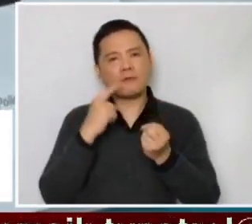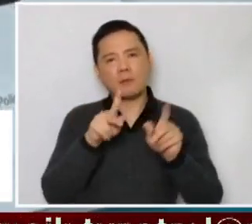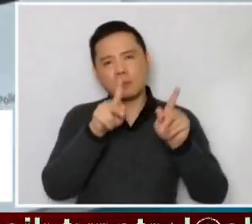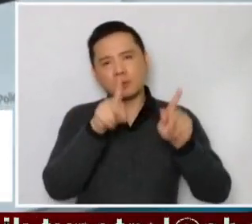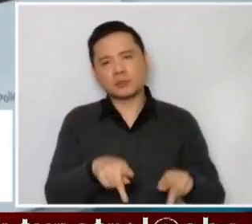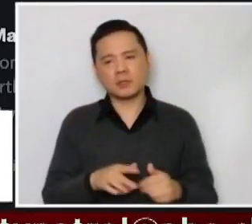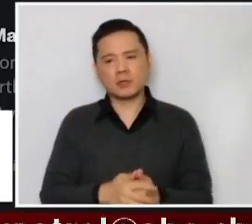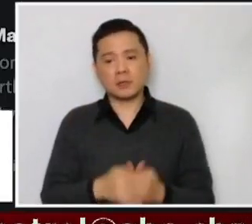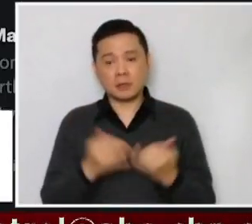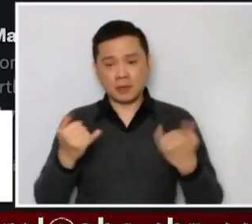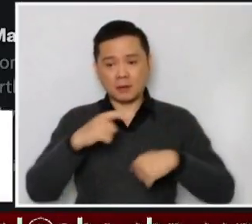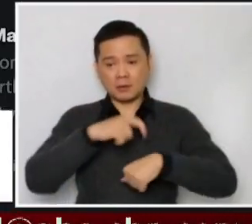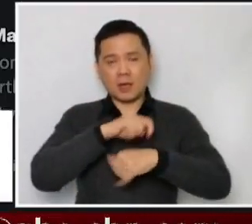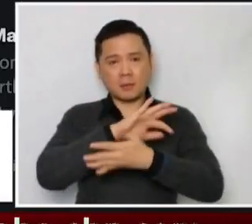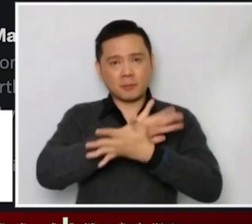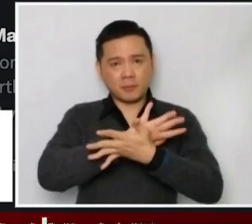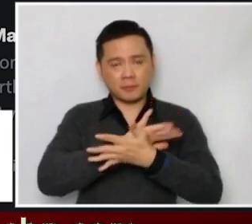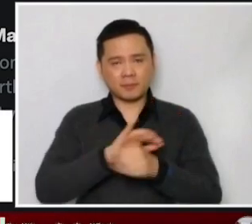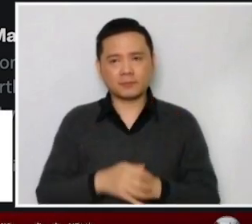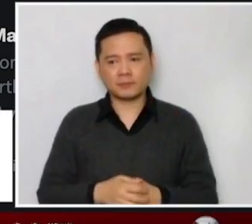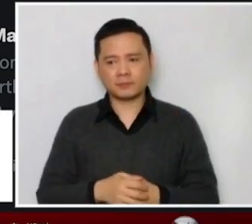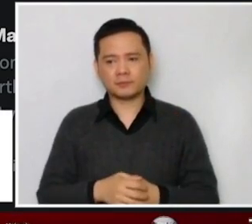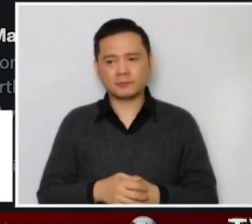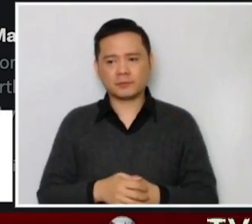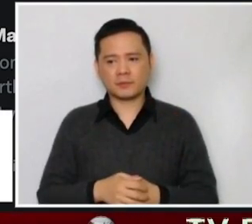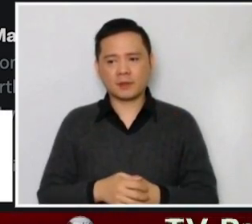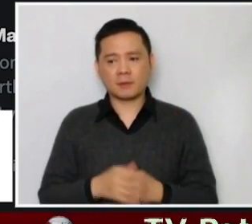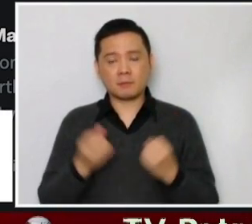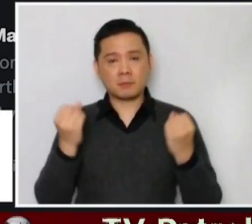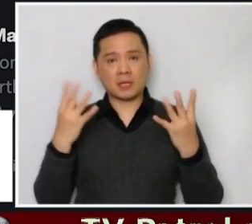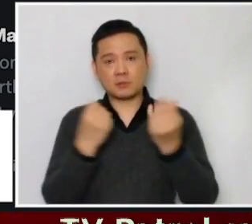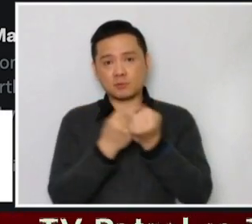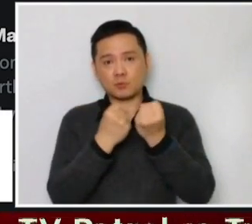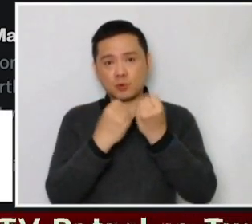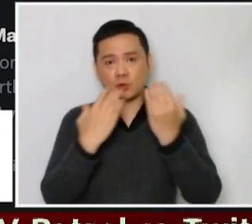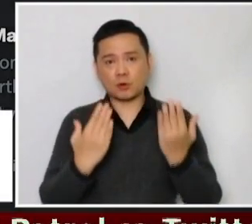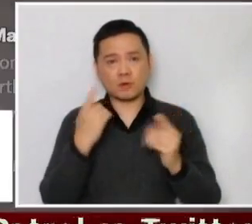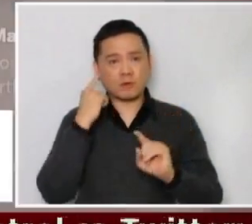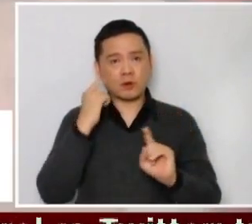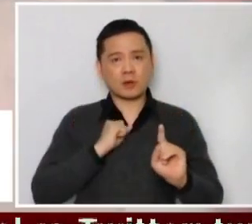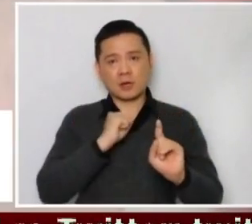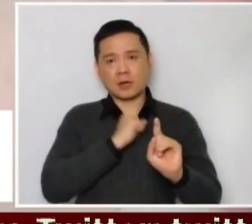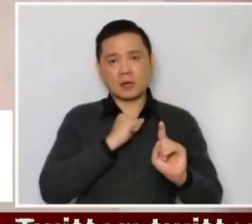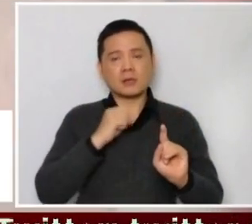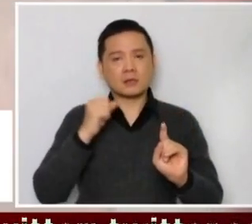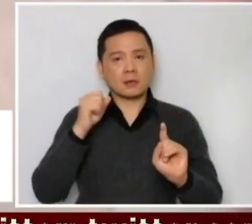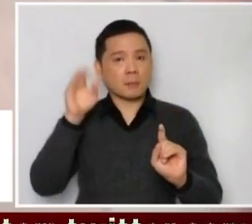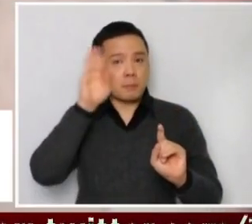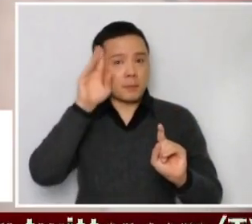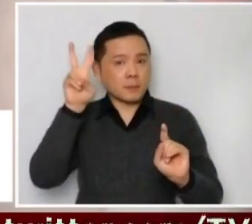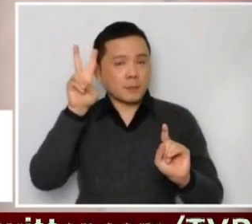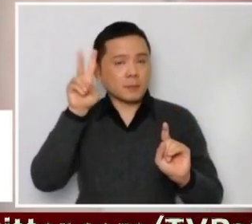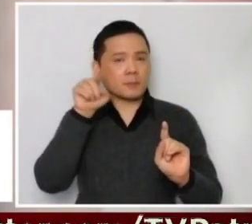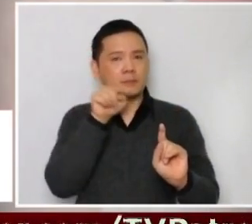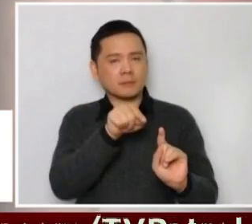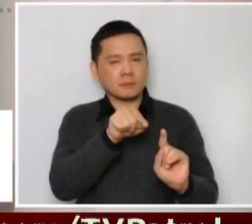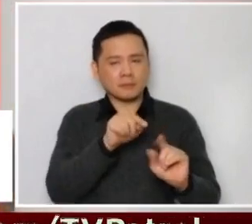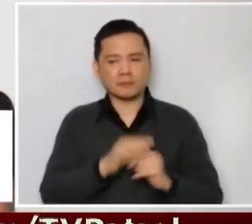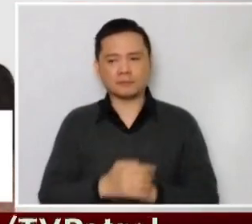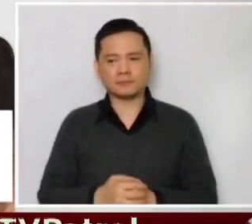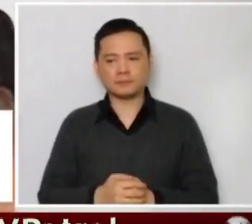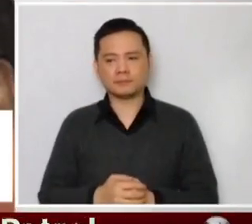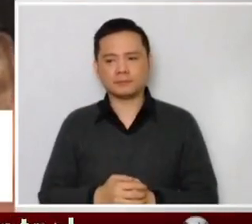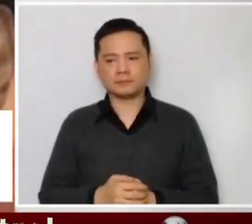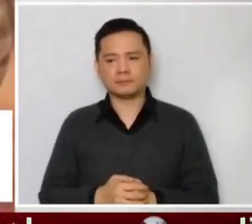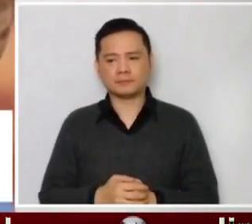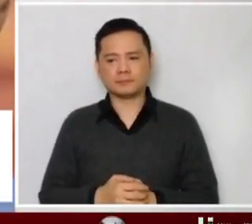may pandemya. Yan ang ginagawa ng umano'y supporters ng dating senador at tumatakbo sa pagkapangulo na si Bongbong Marcos.